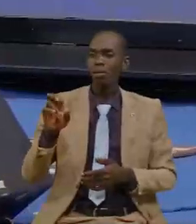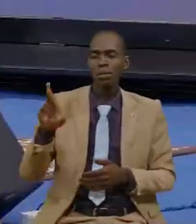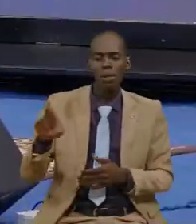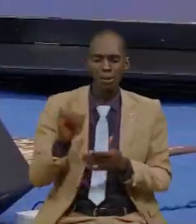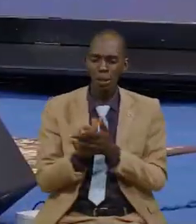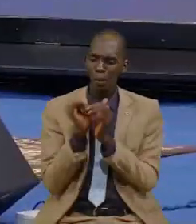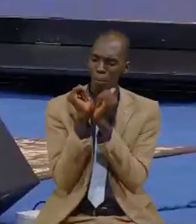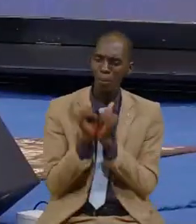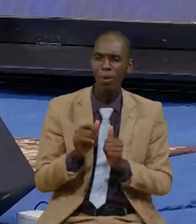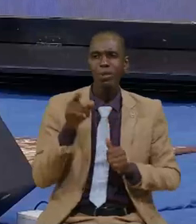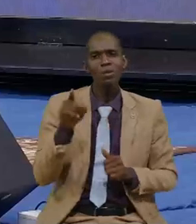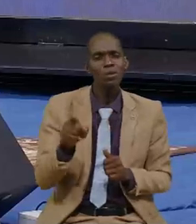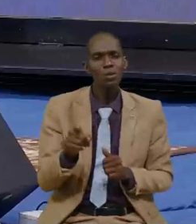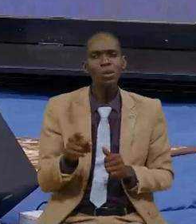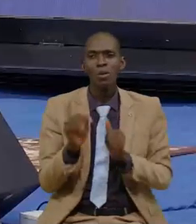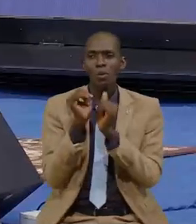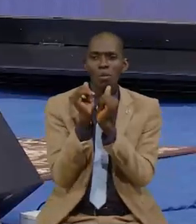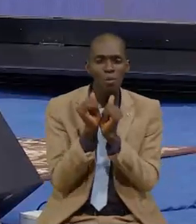là,